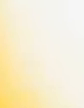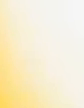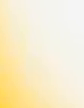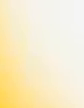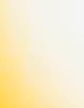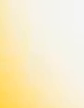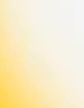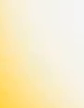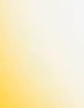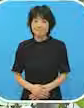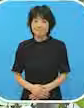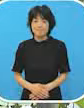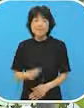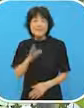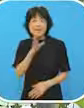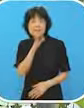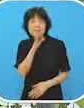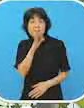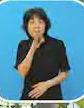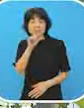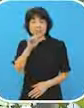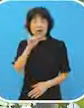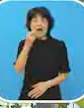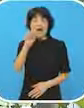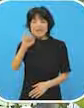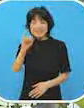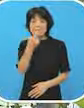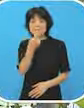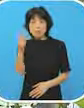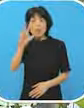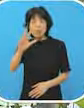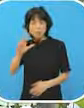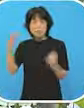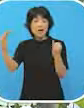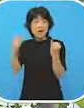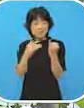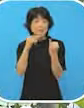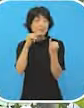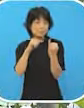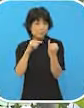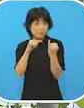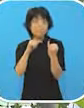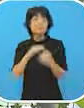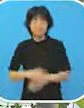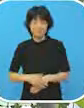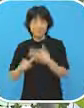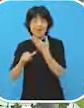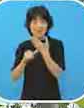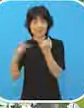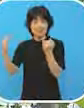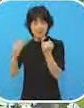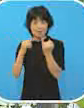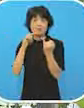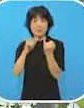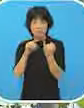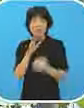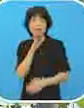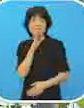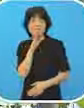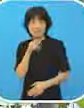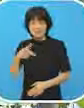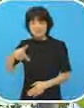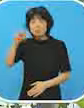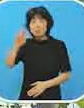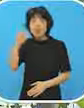テレビジョンプラス。 なんてったってアイドル。秋田のアイドルといえばなんた